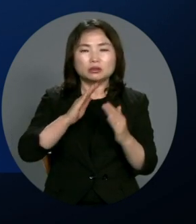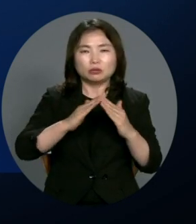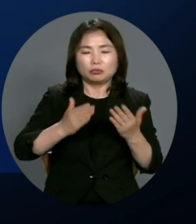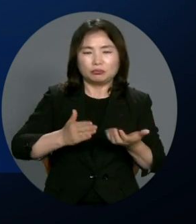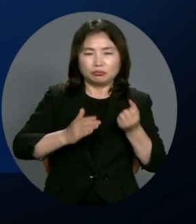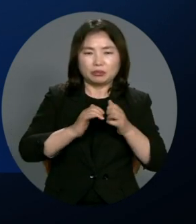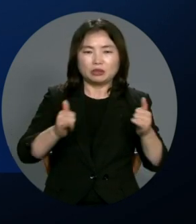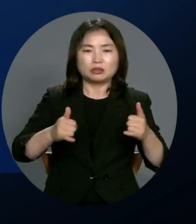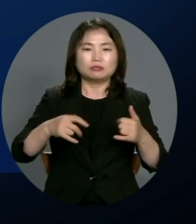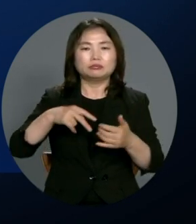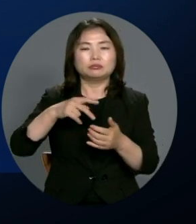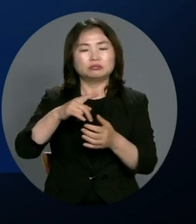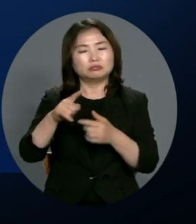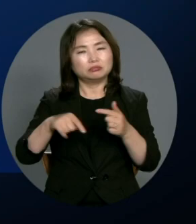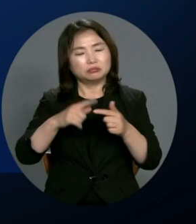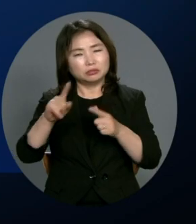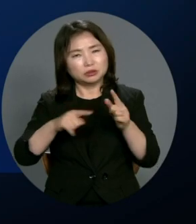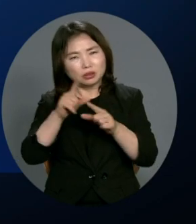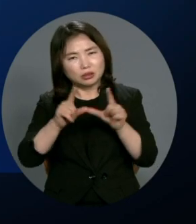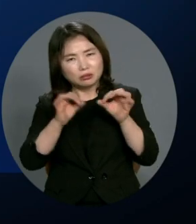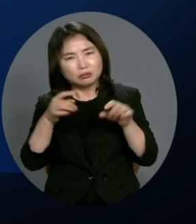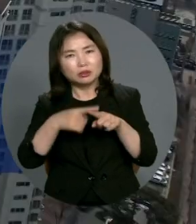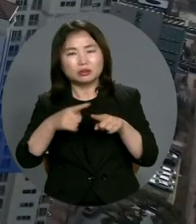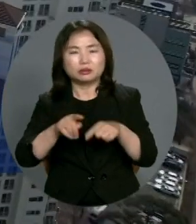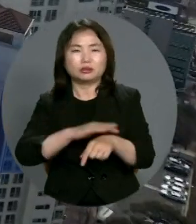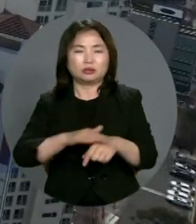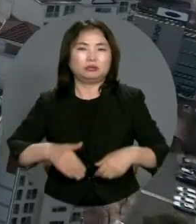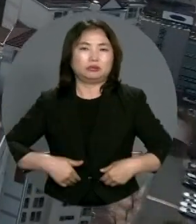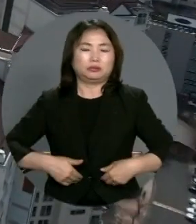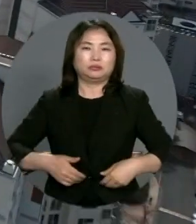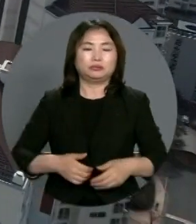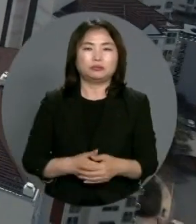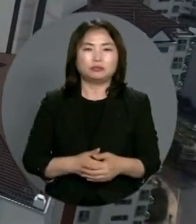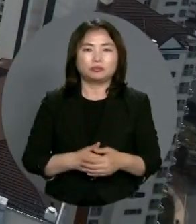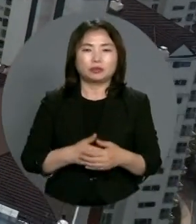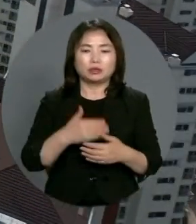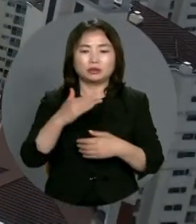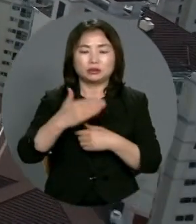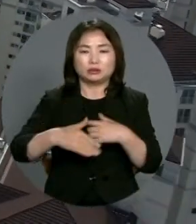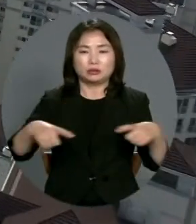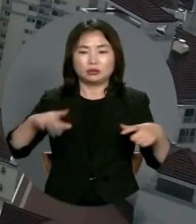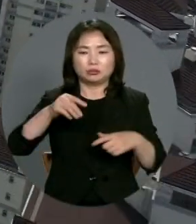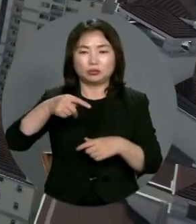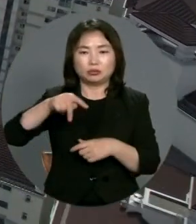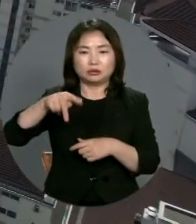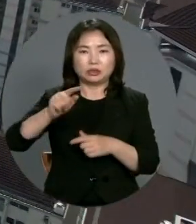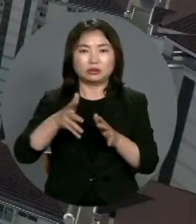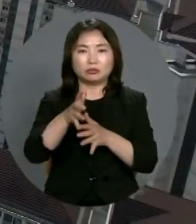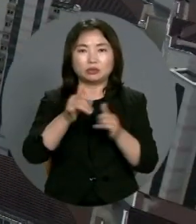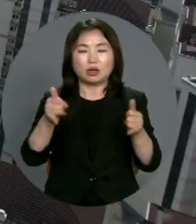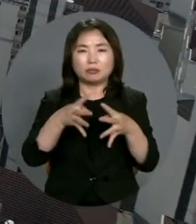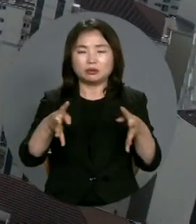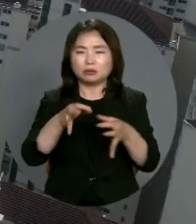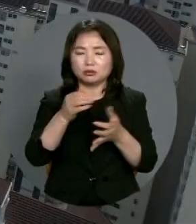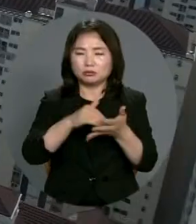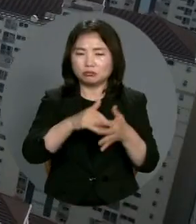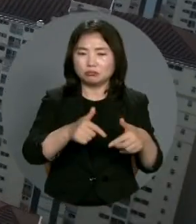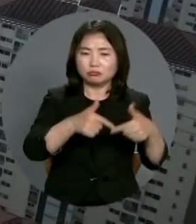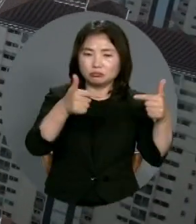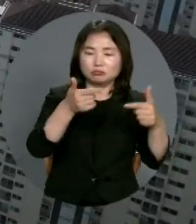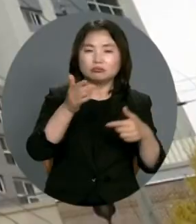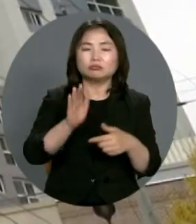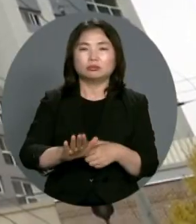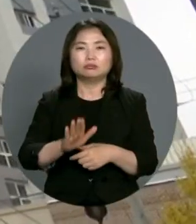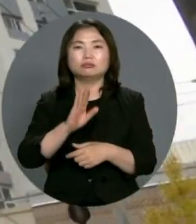실수를 쓰는 시장을 그렇게 봐야 된다 지역 부동산 전문가들은 아파트 거래가 크게 늘고